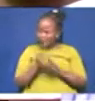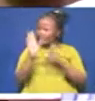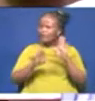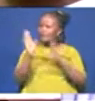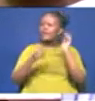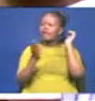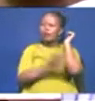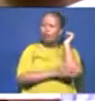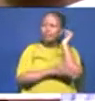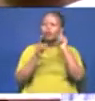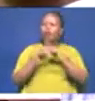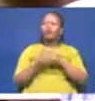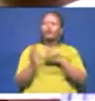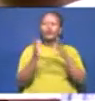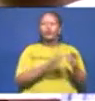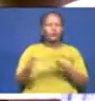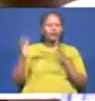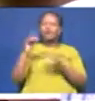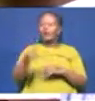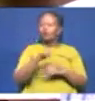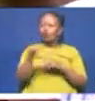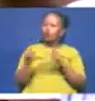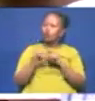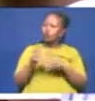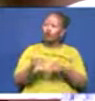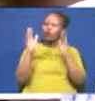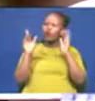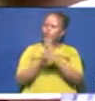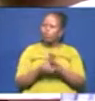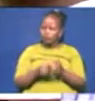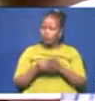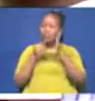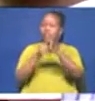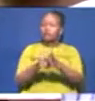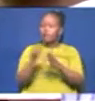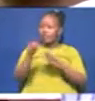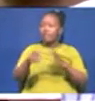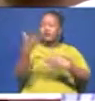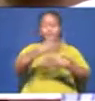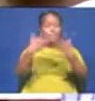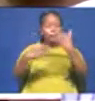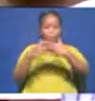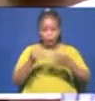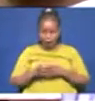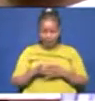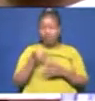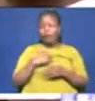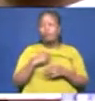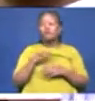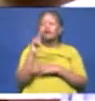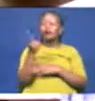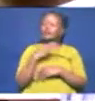na kufuata na kutii sheria hasa hizi za ujenzi, na ndio mimi nasema ya mwanzo kwa wananchi wetu, na